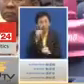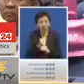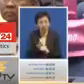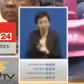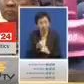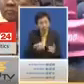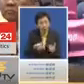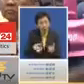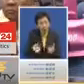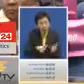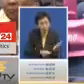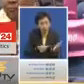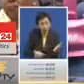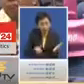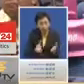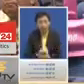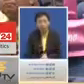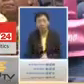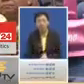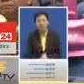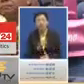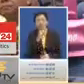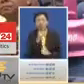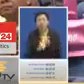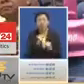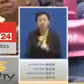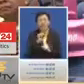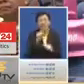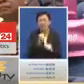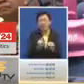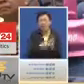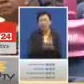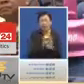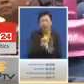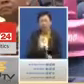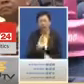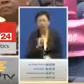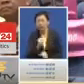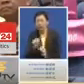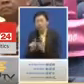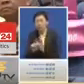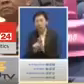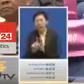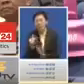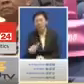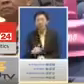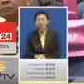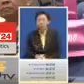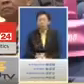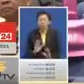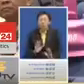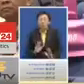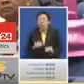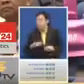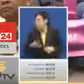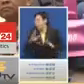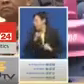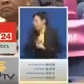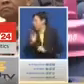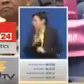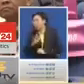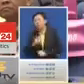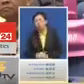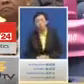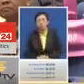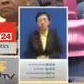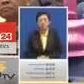ไหมถ้าให้เขาทำนาปีอย่างเดียวไม่ทำนาปังเขาจะทิ้งนาทิ้งไร่แล้วไม่รอดแล้วนี่สินค้